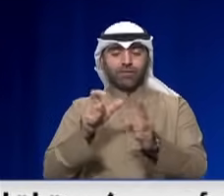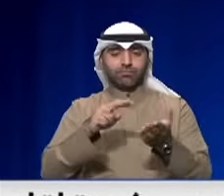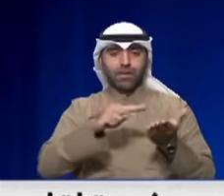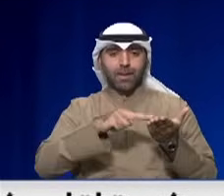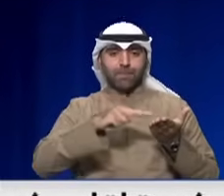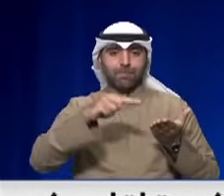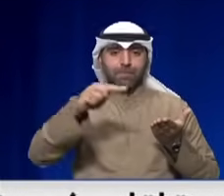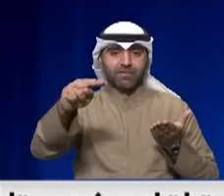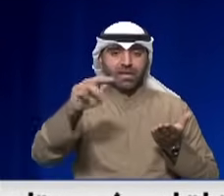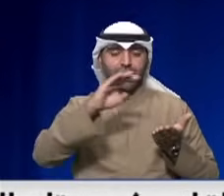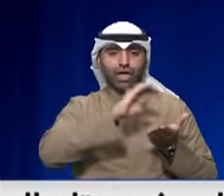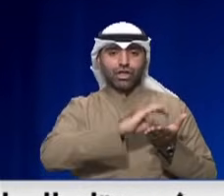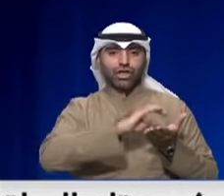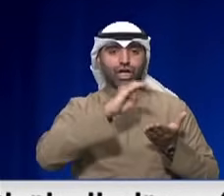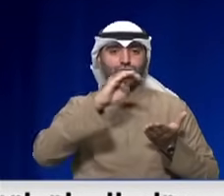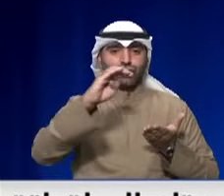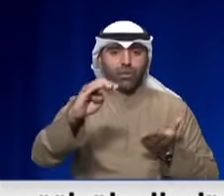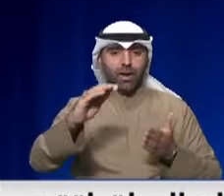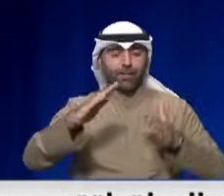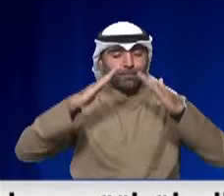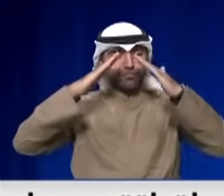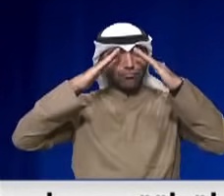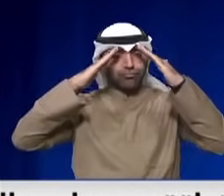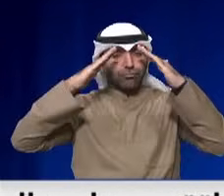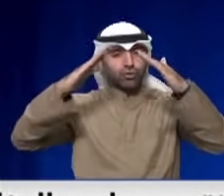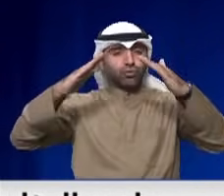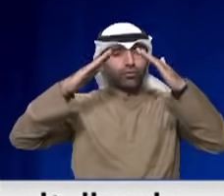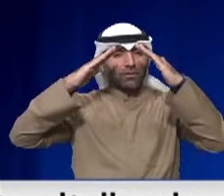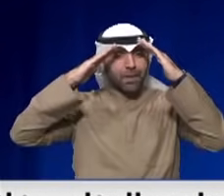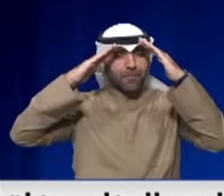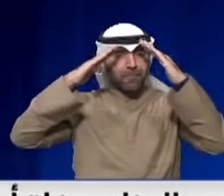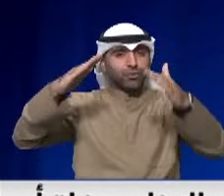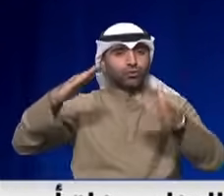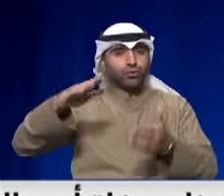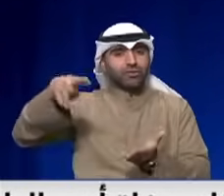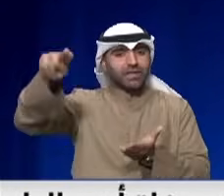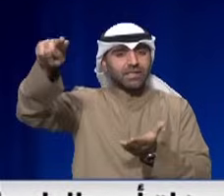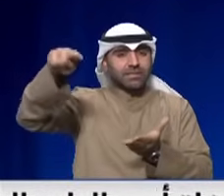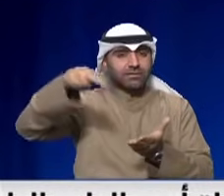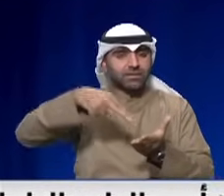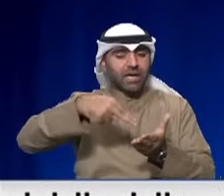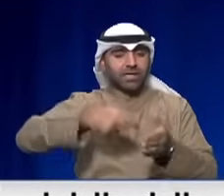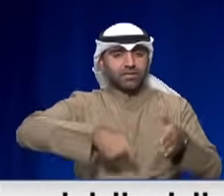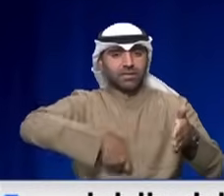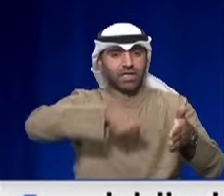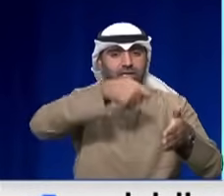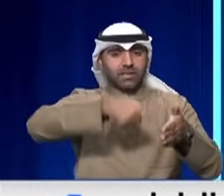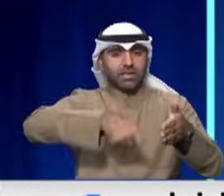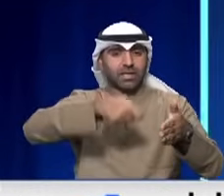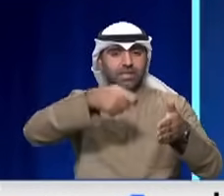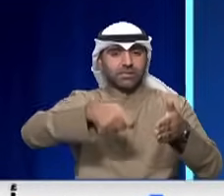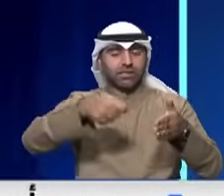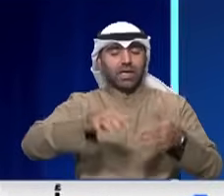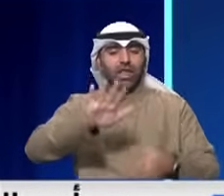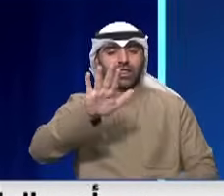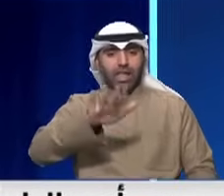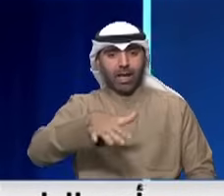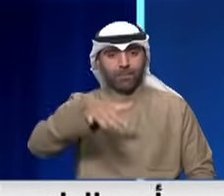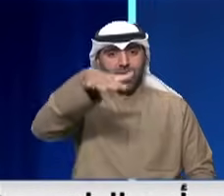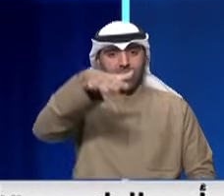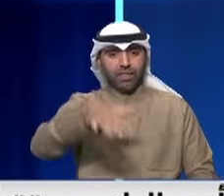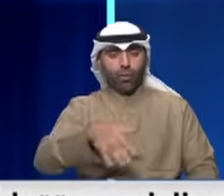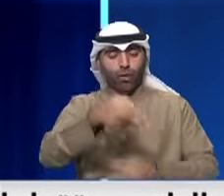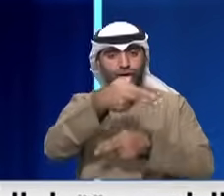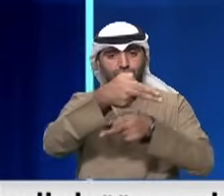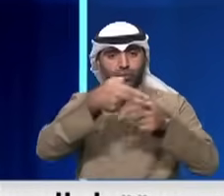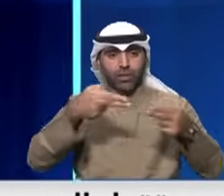جوابيه لفخامته ضمنها بالغ شكره وتقديره على ما عبر عنه من صادق مشاعر التعاطف والمواساه